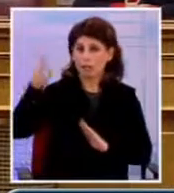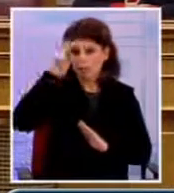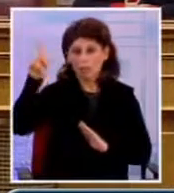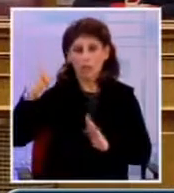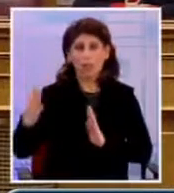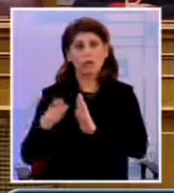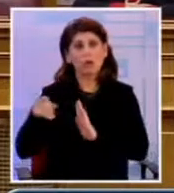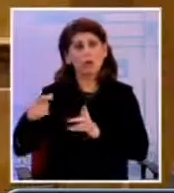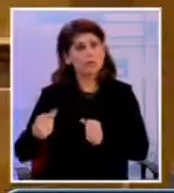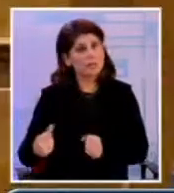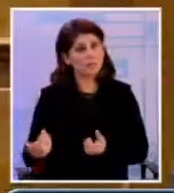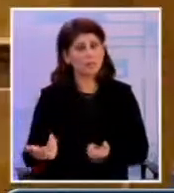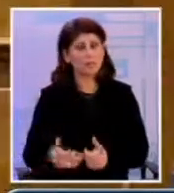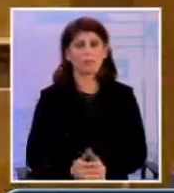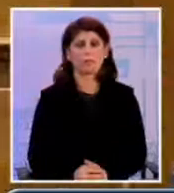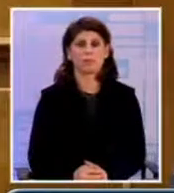τη στάση.